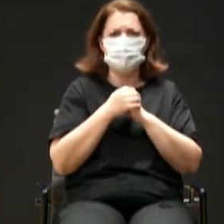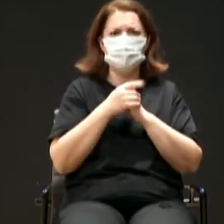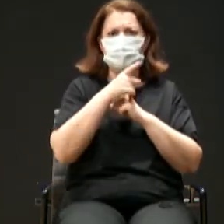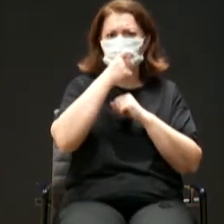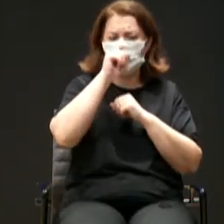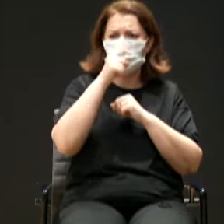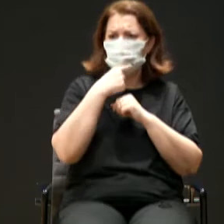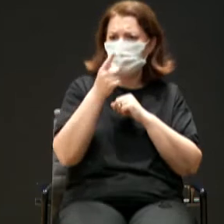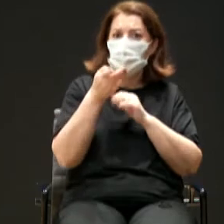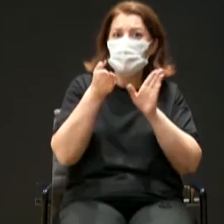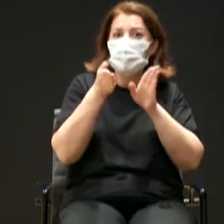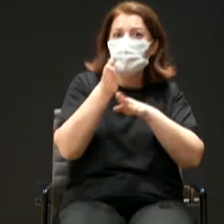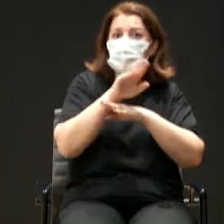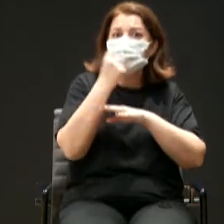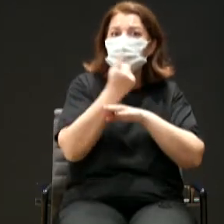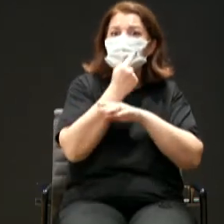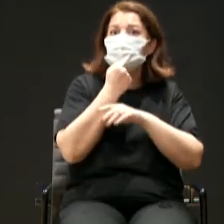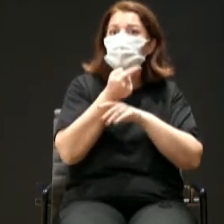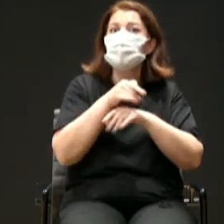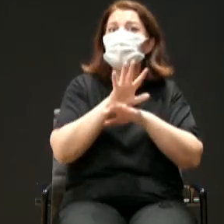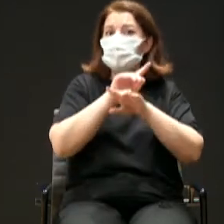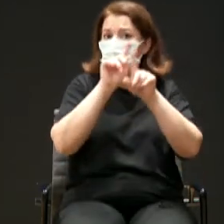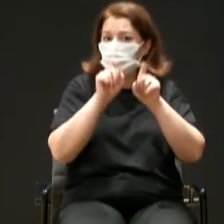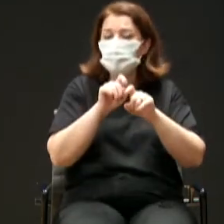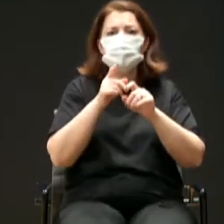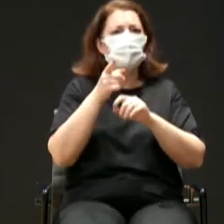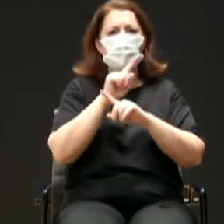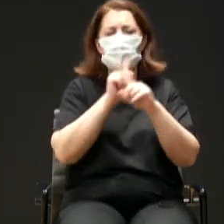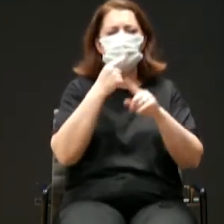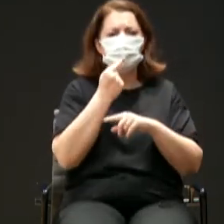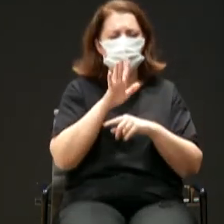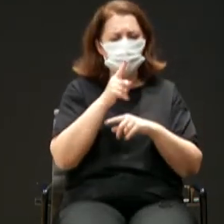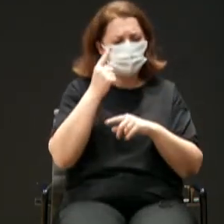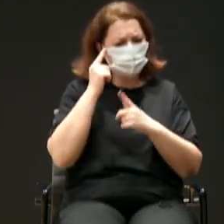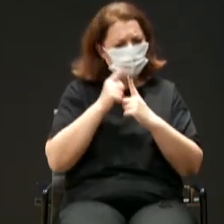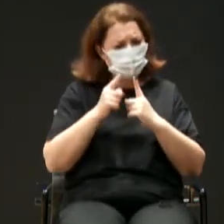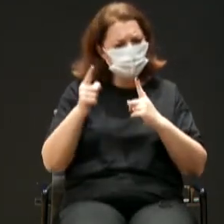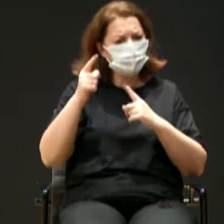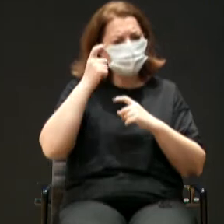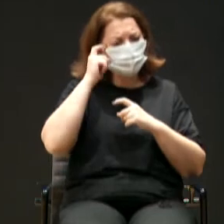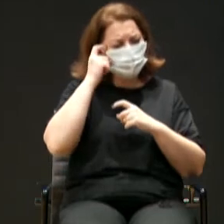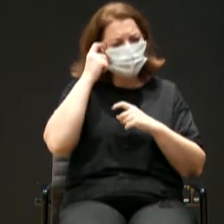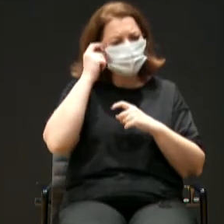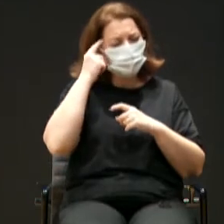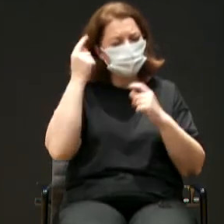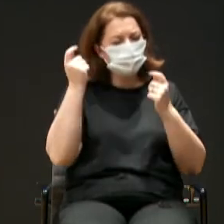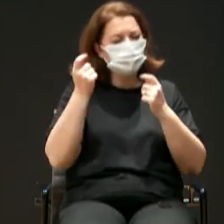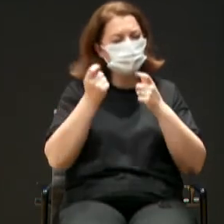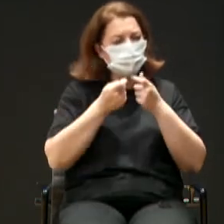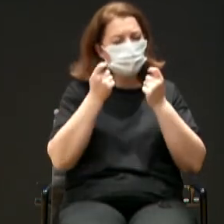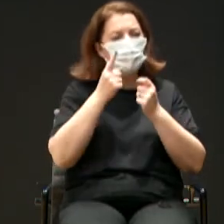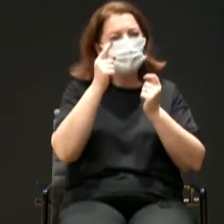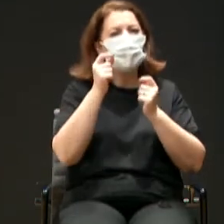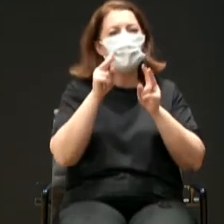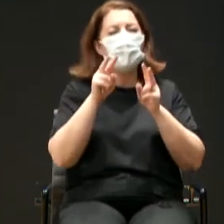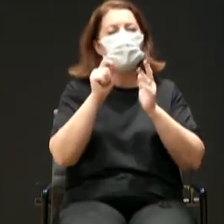şey söylemedi mi? Hayır, söylemedi. Bu cevabı uzun bir süre düşünen Kanuni bir mektup yazar Yahya